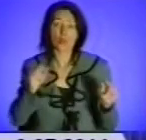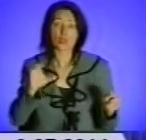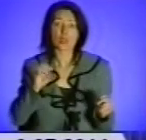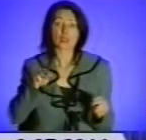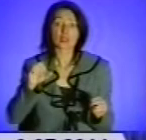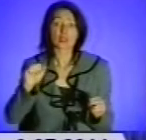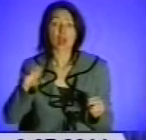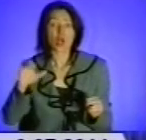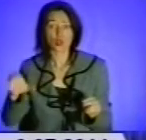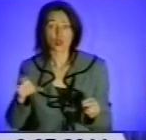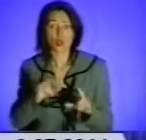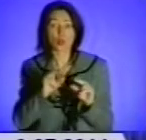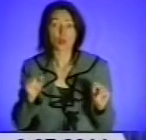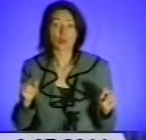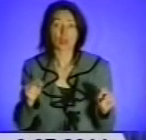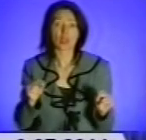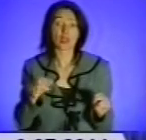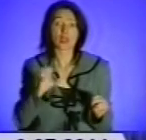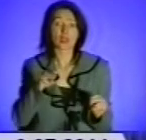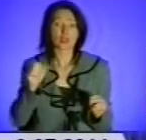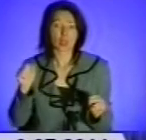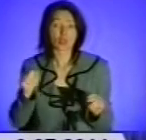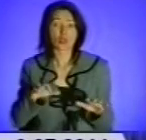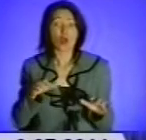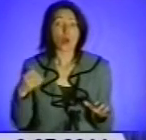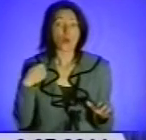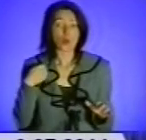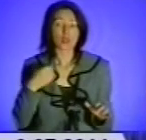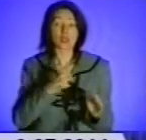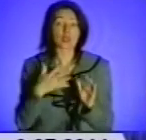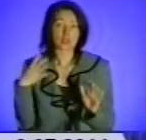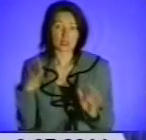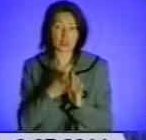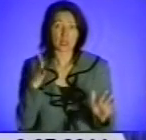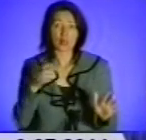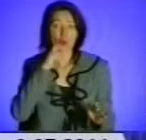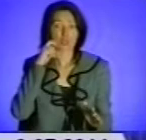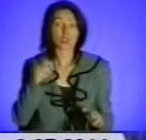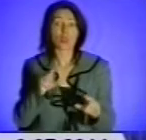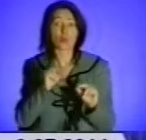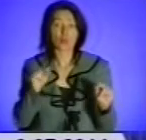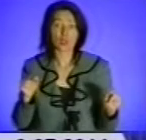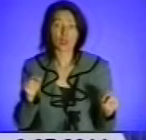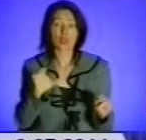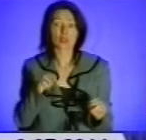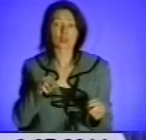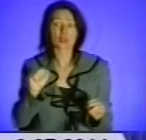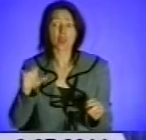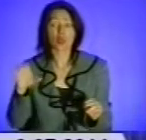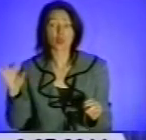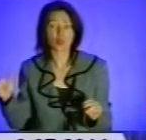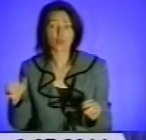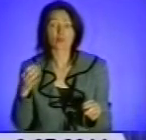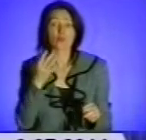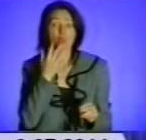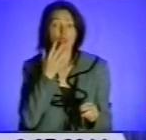і в Збройних силах України, власне кажучи, в міністерстві, пообіцяли статус в Національній